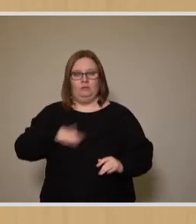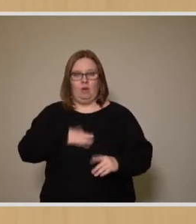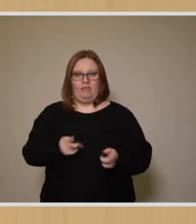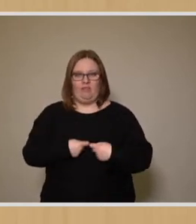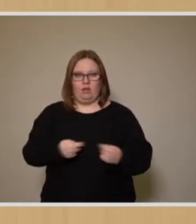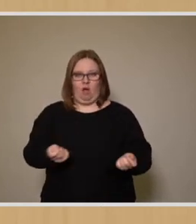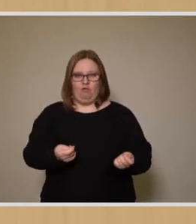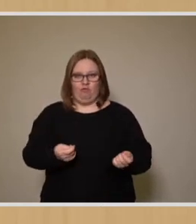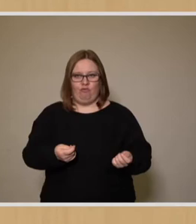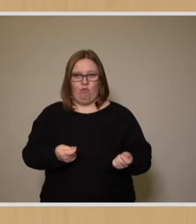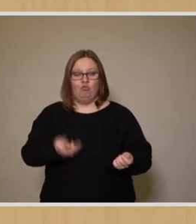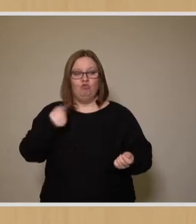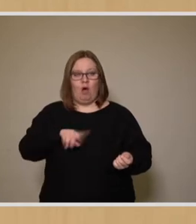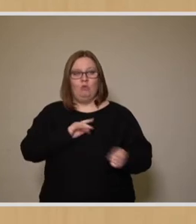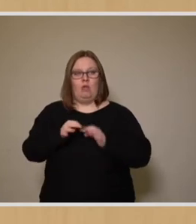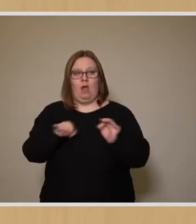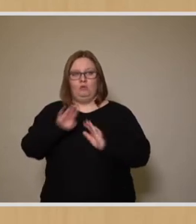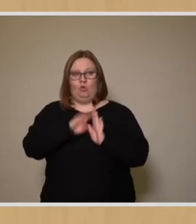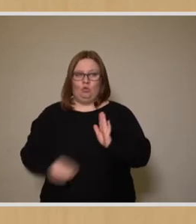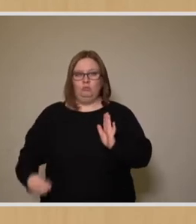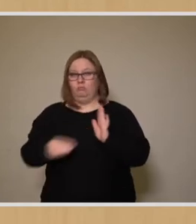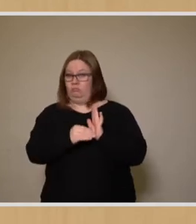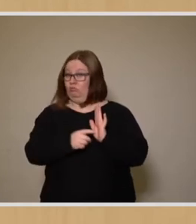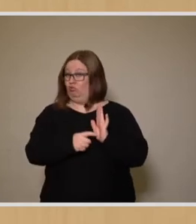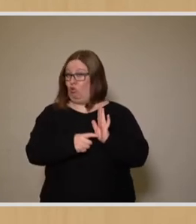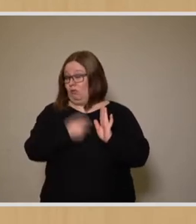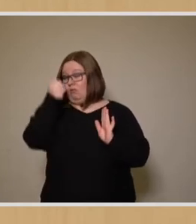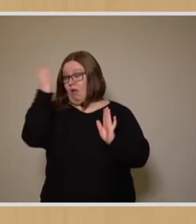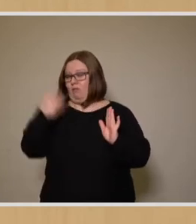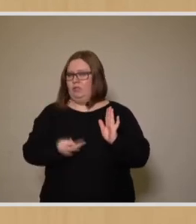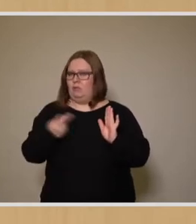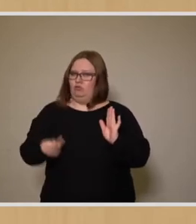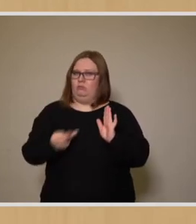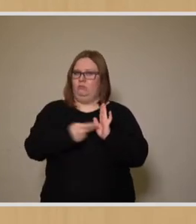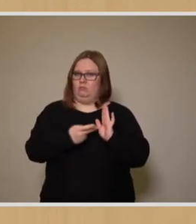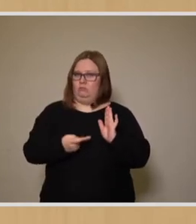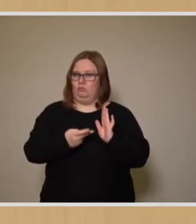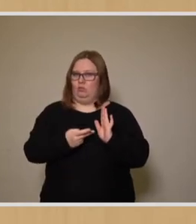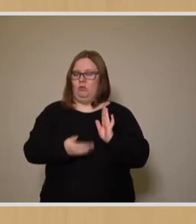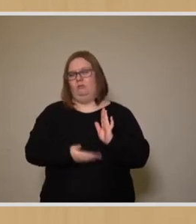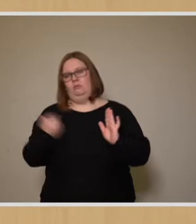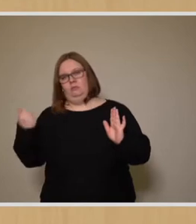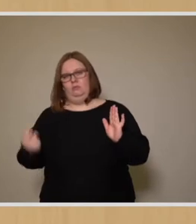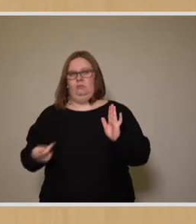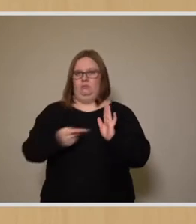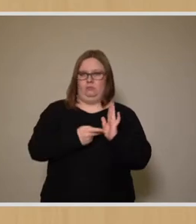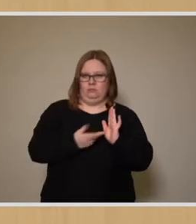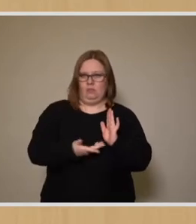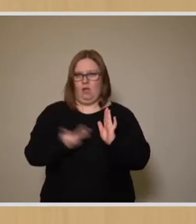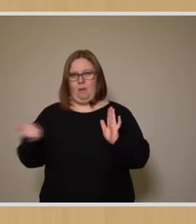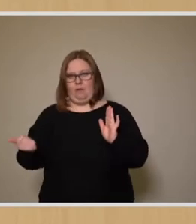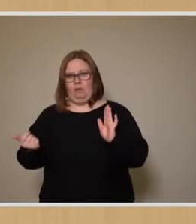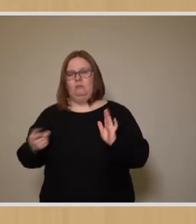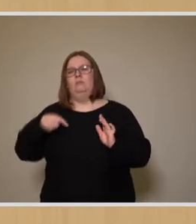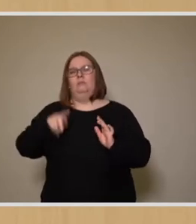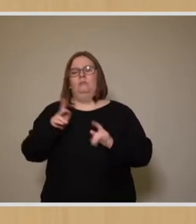Sachsenbades, die nämlich auch schon öfter auf der Tagesordnung des Stadtrates stand, das ist überhaupt keine Selbstverständlichkeit und da erst wieder runterdiskutiert werden musste, dass